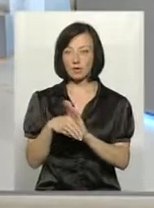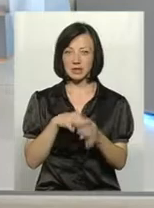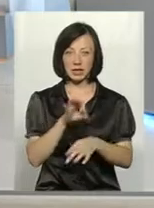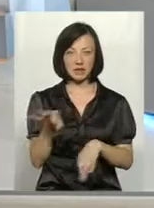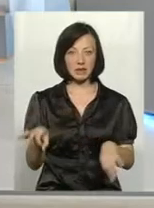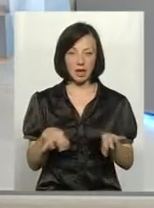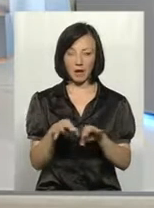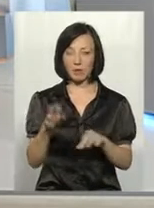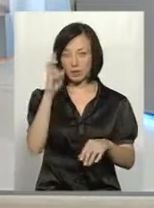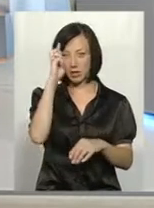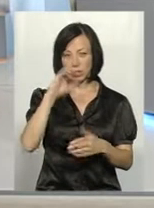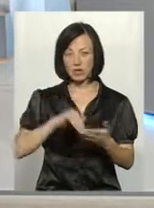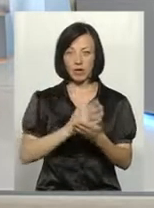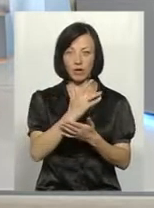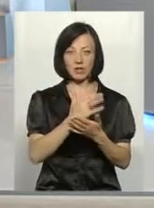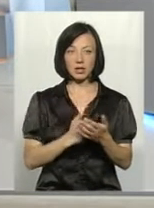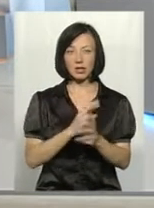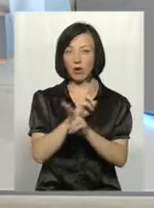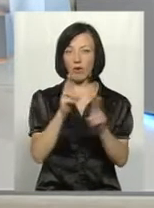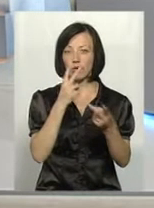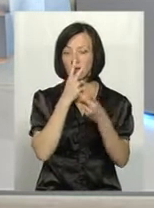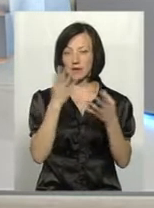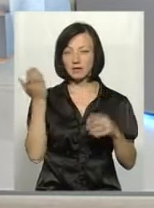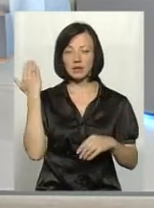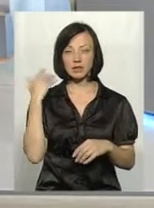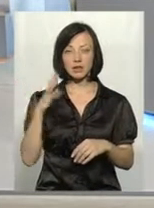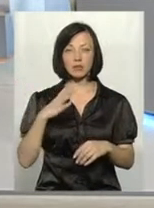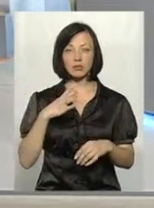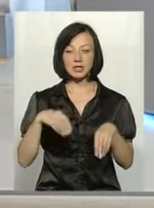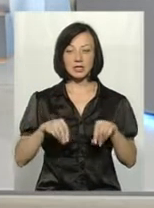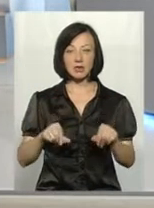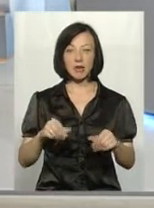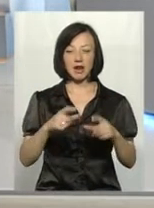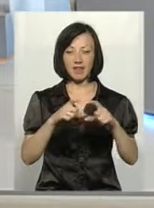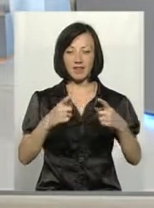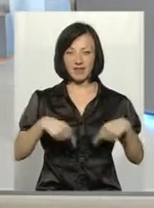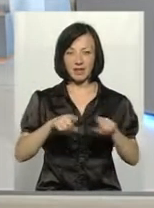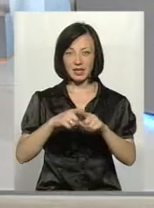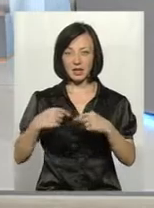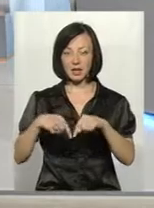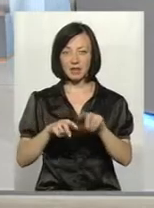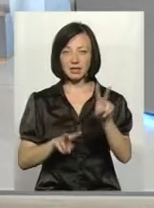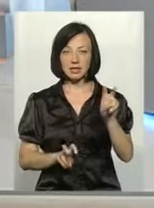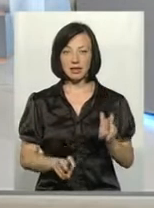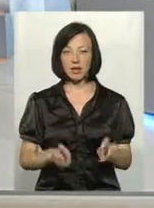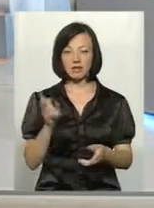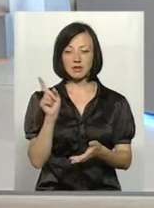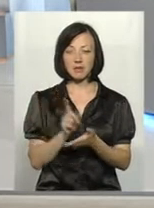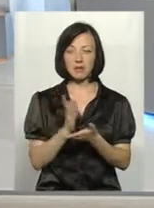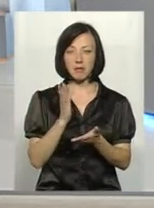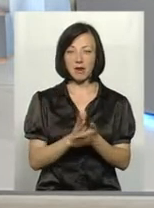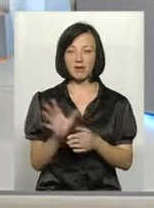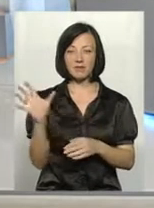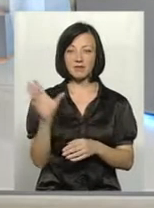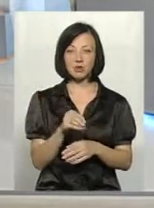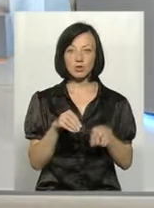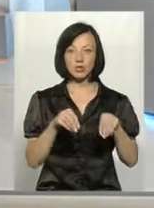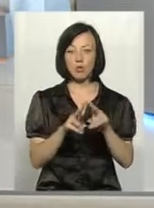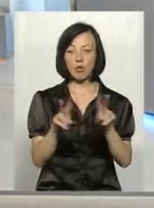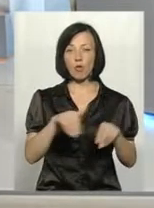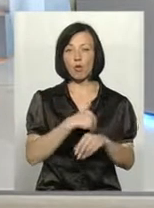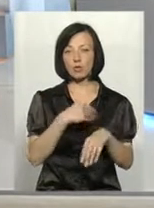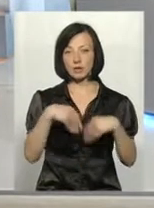схема. Держгеокадастр, він ні на кого не дивиться. Тоді були земельні відділи, там називалися. Вони мають цю землю за межами населених пунктів. Кому